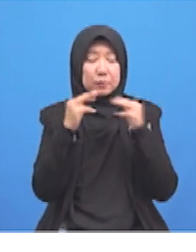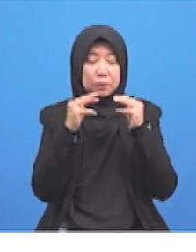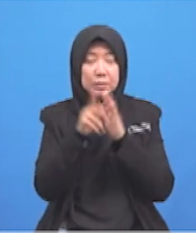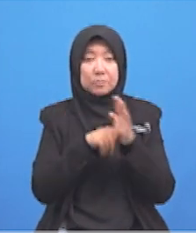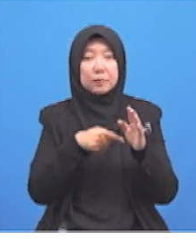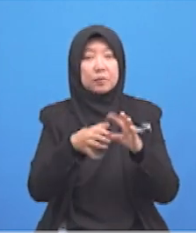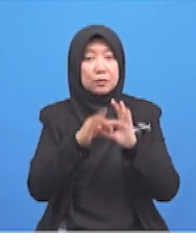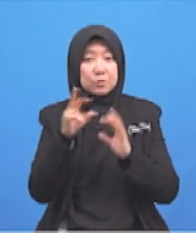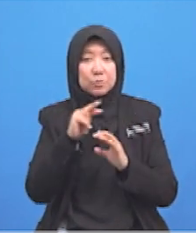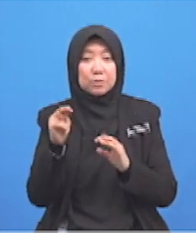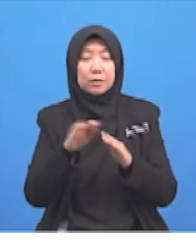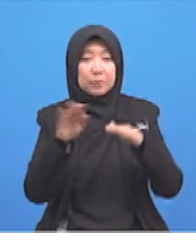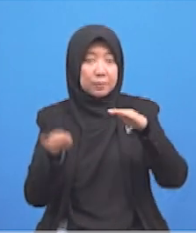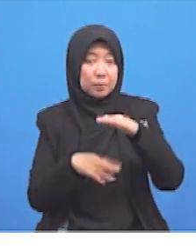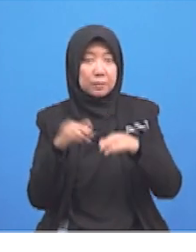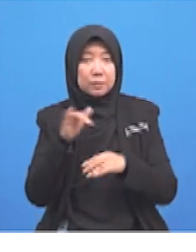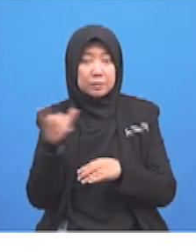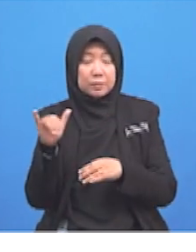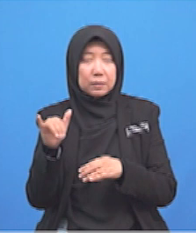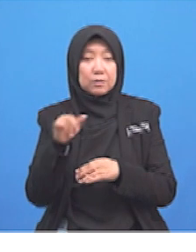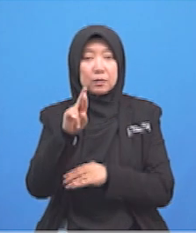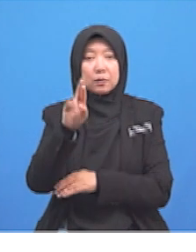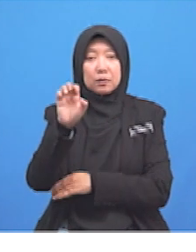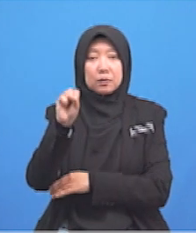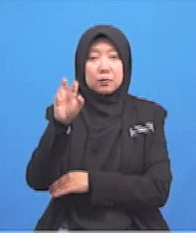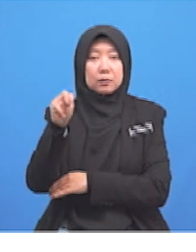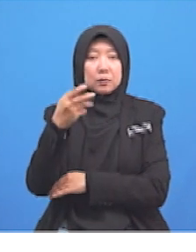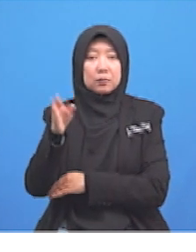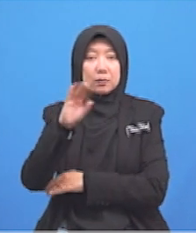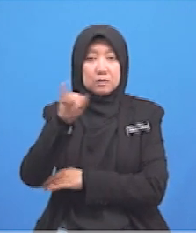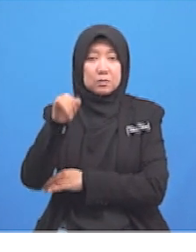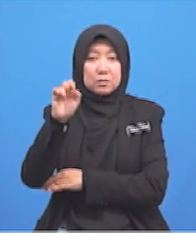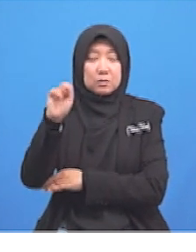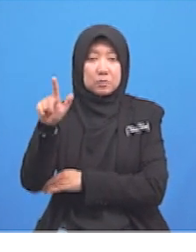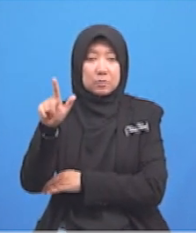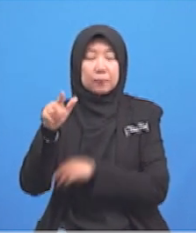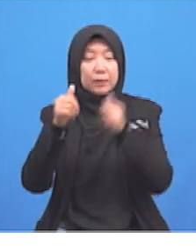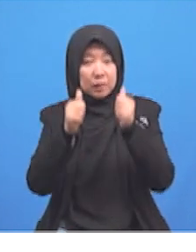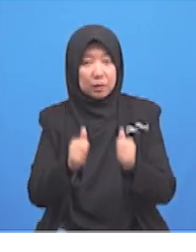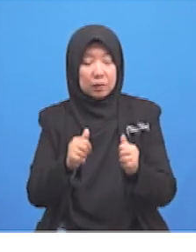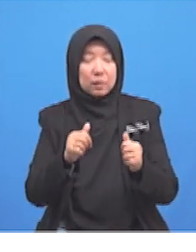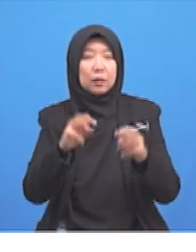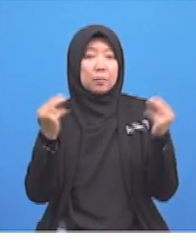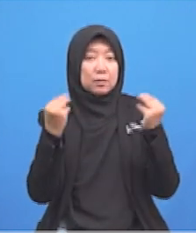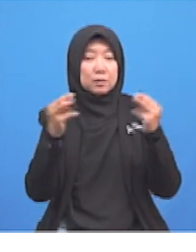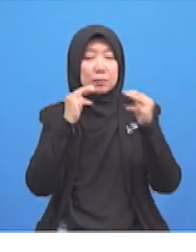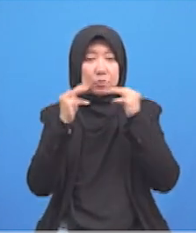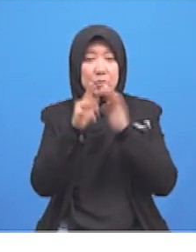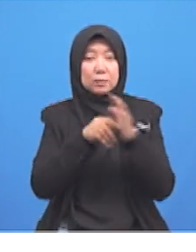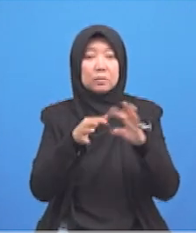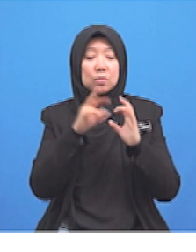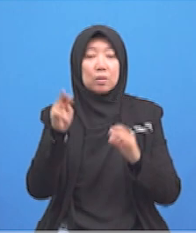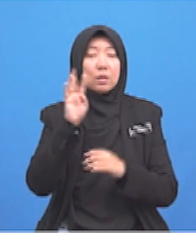Persekutuan dan di bawahnya ialah Residen General. Ahli Majlis Mesyuarat Persekutuan terdiri